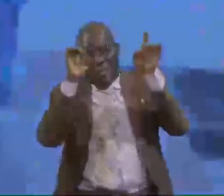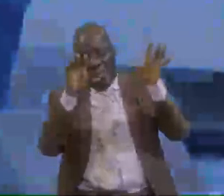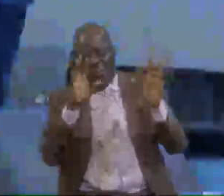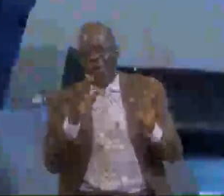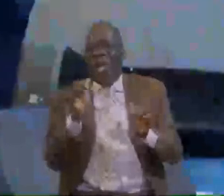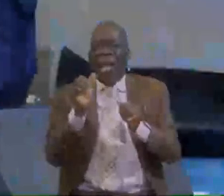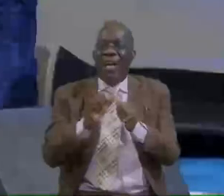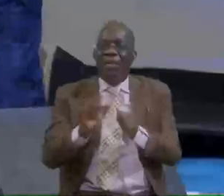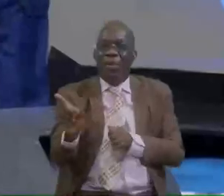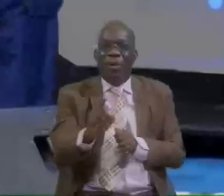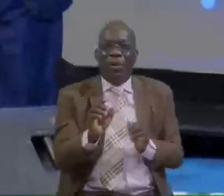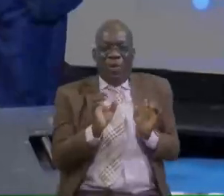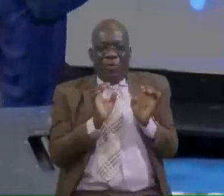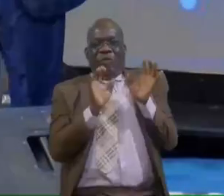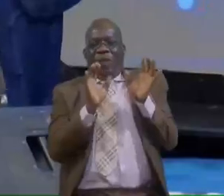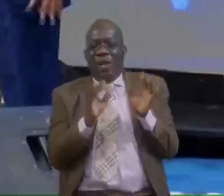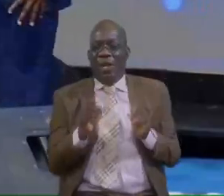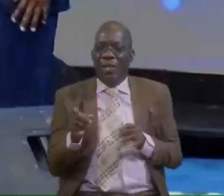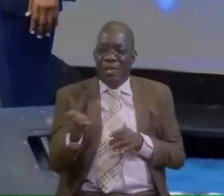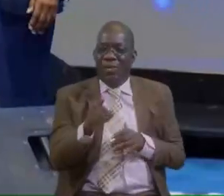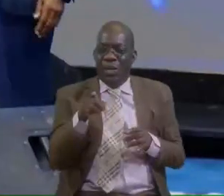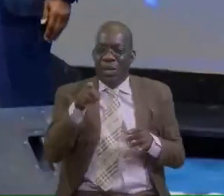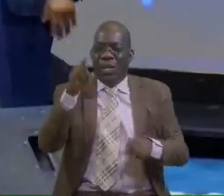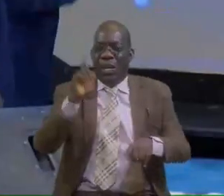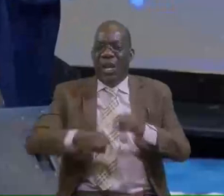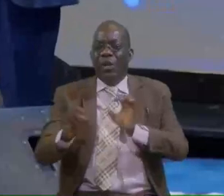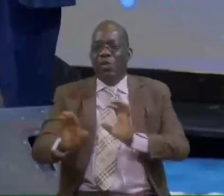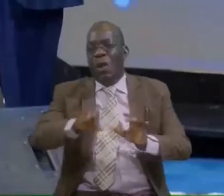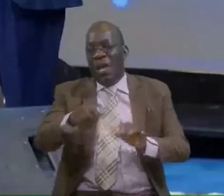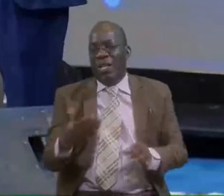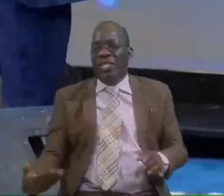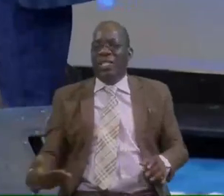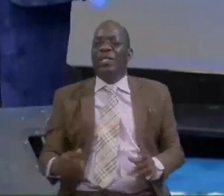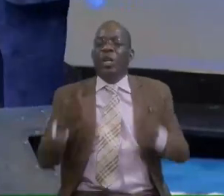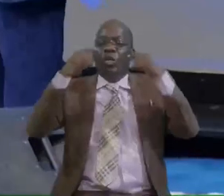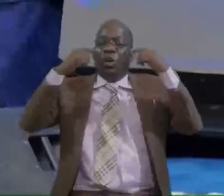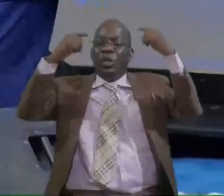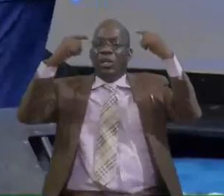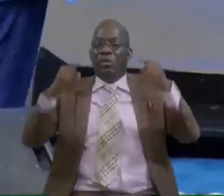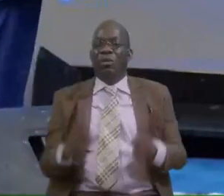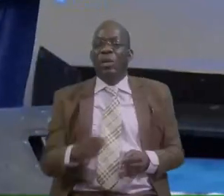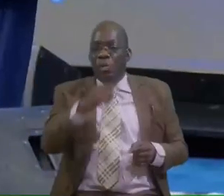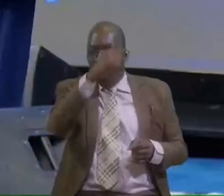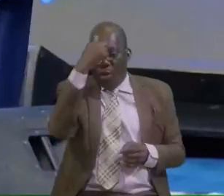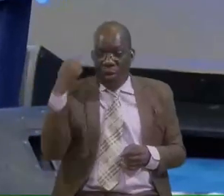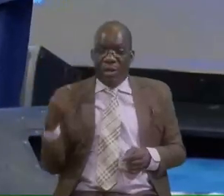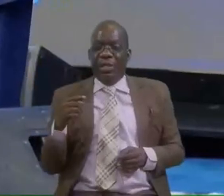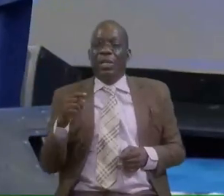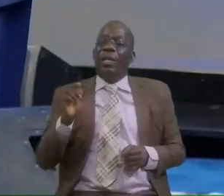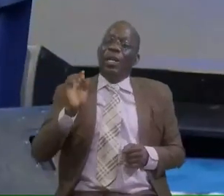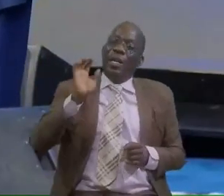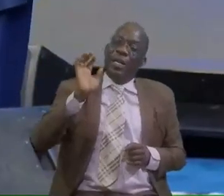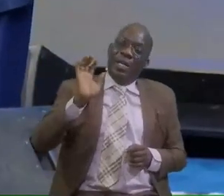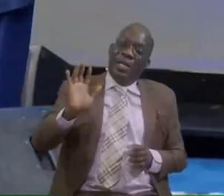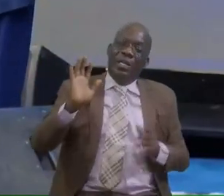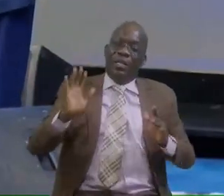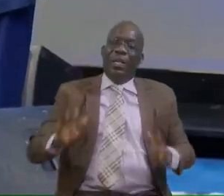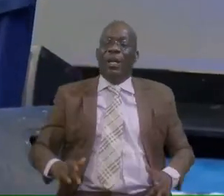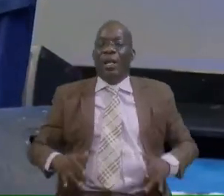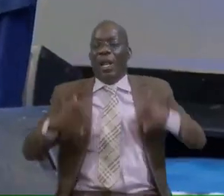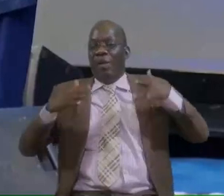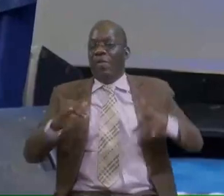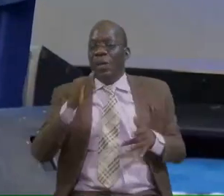craint. Il ne fait rien de substantiel. Il ne fait rien qui réussisse. Parce que sa vie est